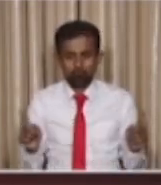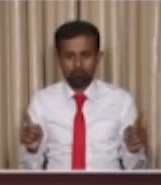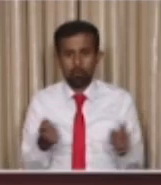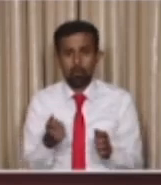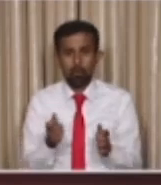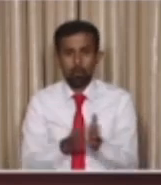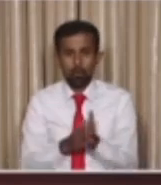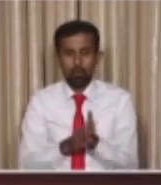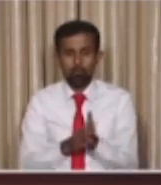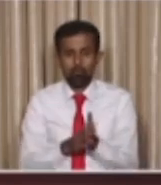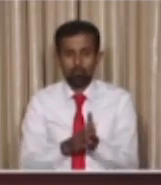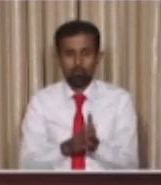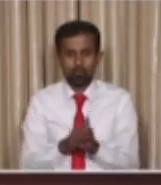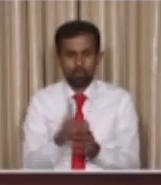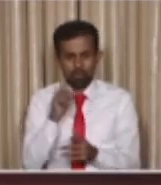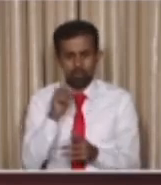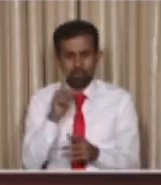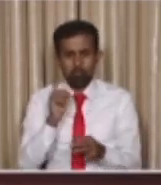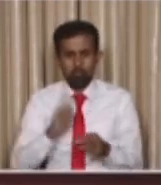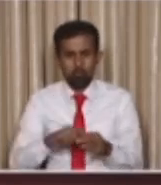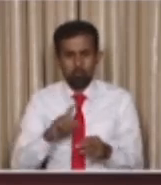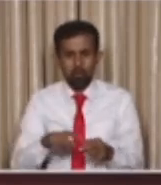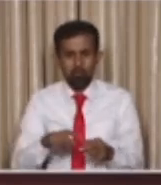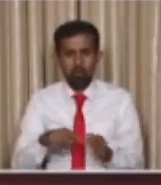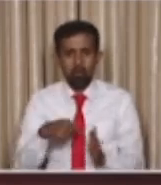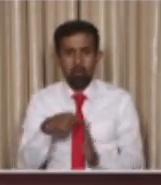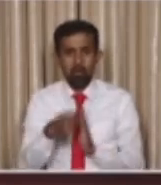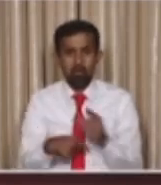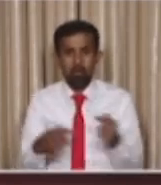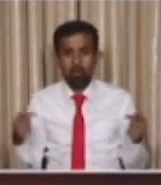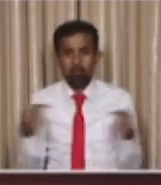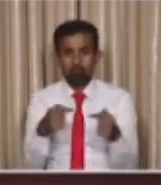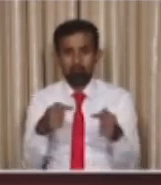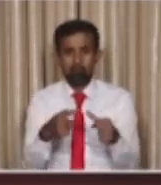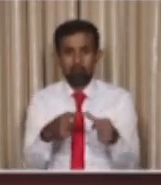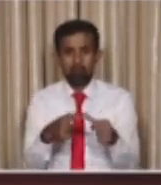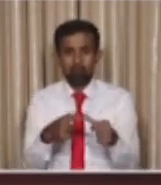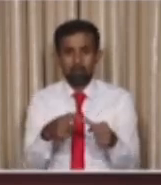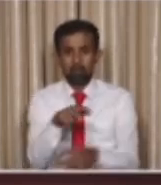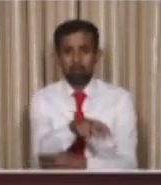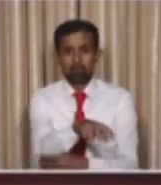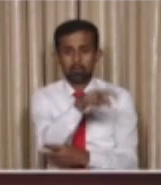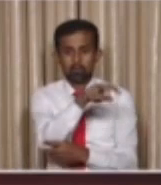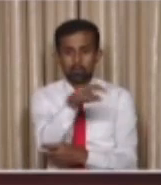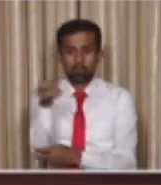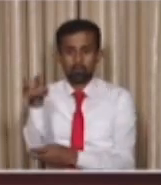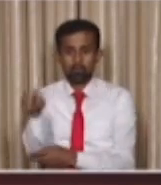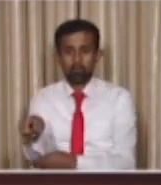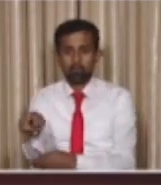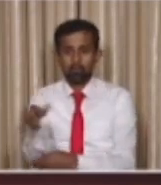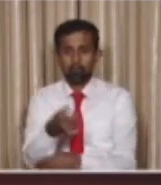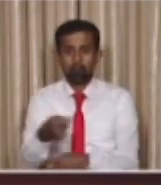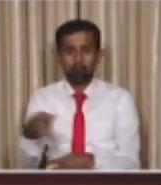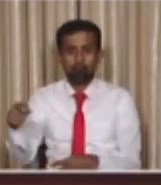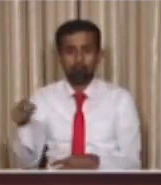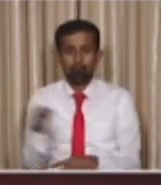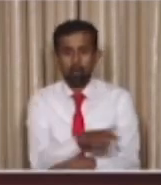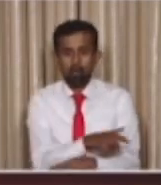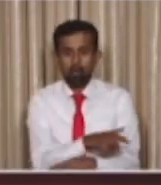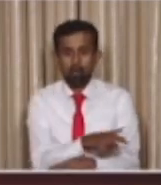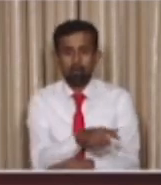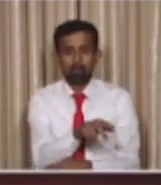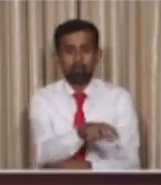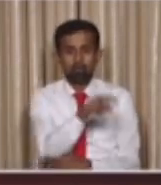කාරක සභාවට එක සිද්ධියක් ආවා ශ්‍රී ලංකා වරාය අධිකාරියට දොඹකර මිලදී ගැනීමක් ගැන. මේ